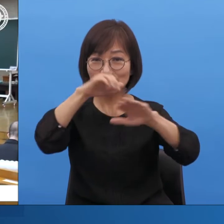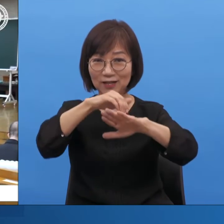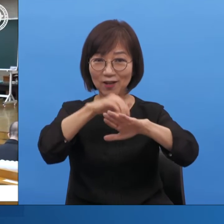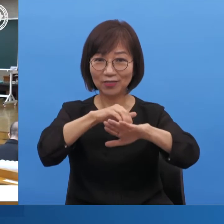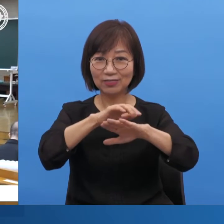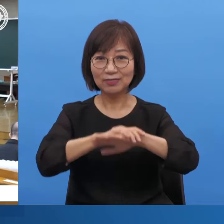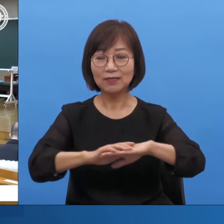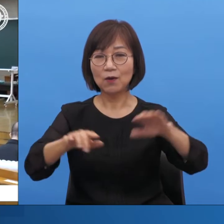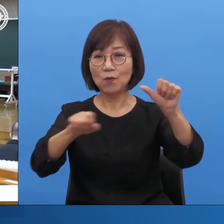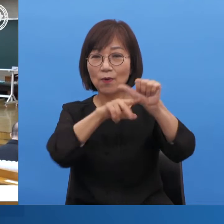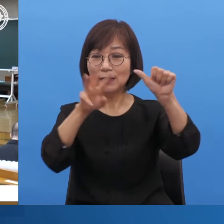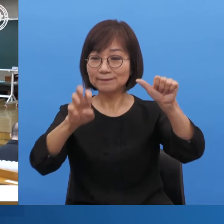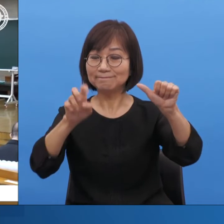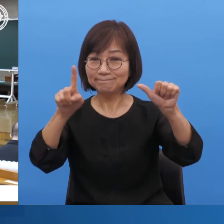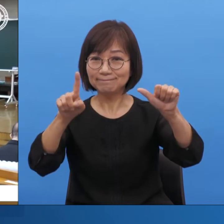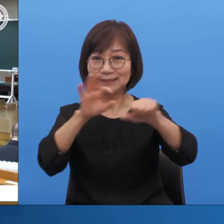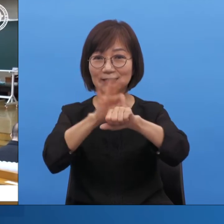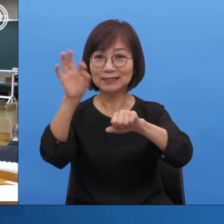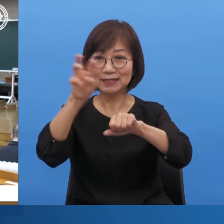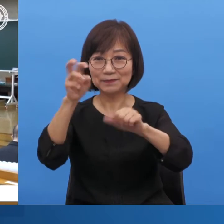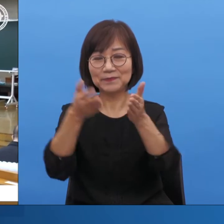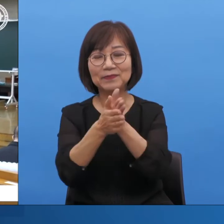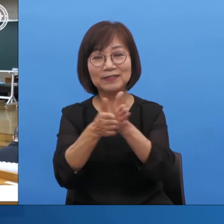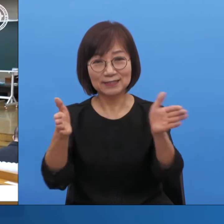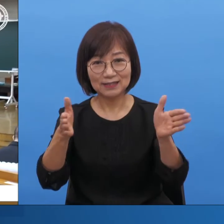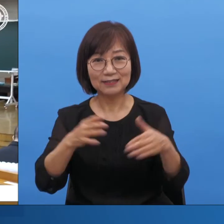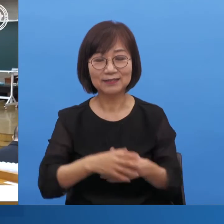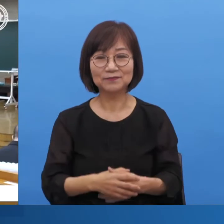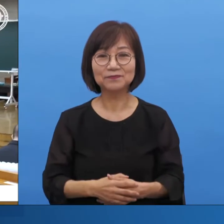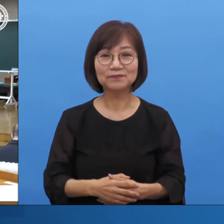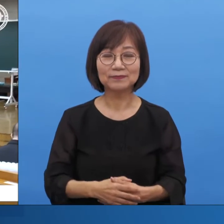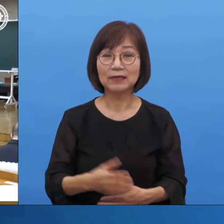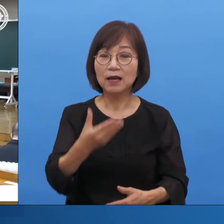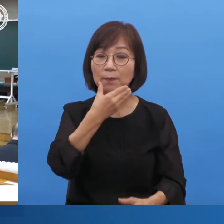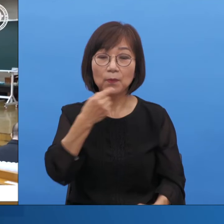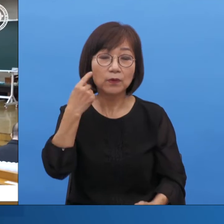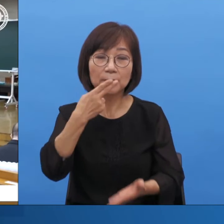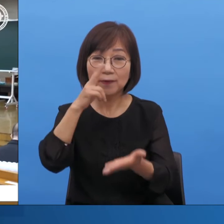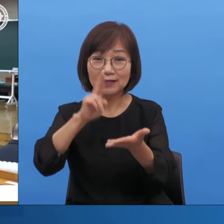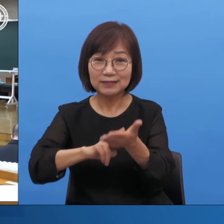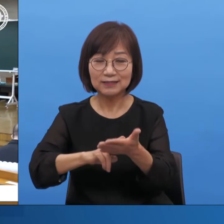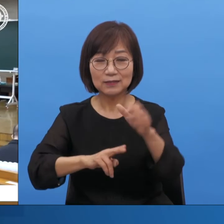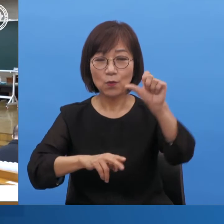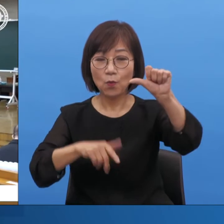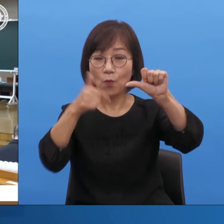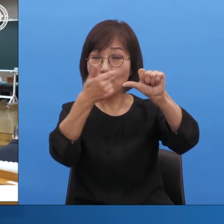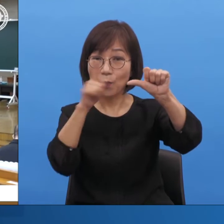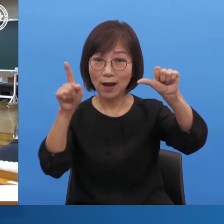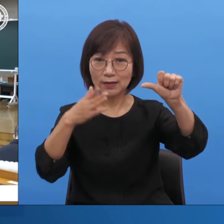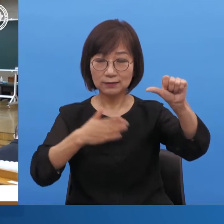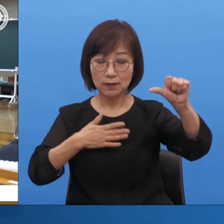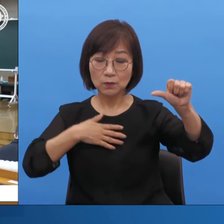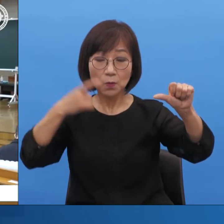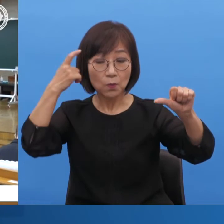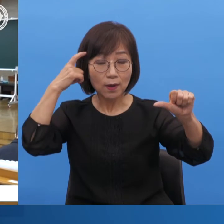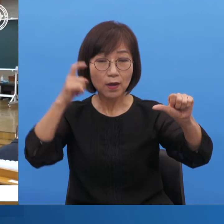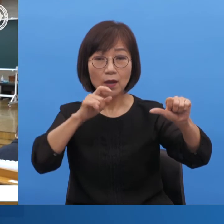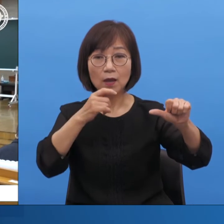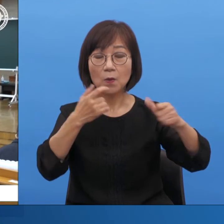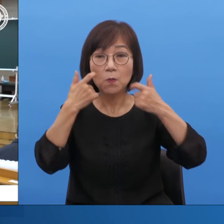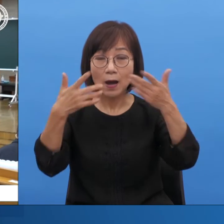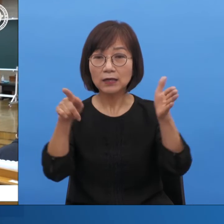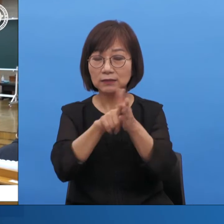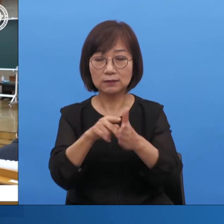31일 오전 10시 반에 시작합니다. 이번 달은 복음 편지 5과 나는 왜 확신이 없는가를